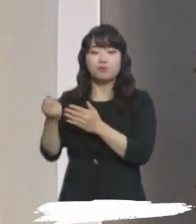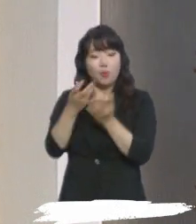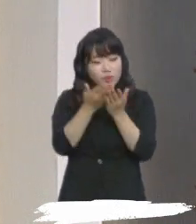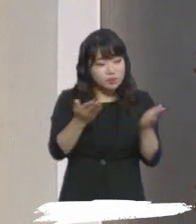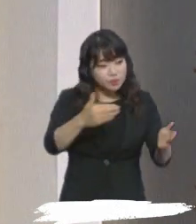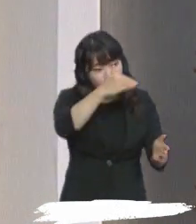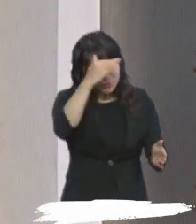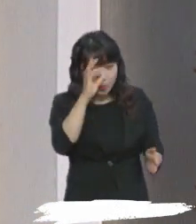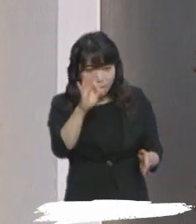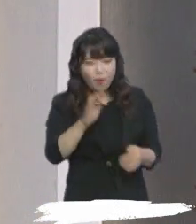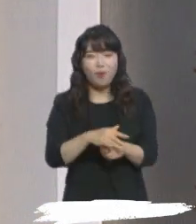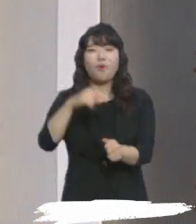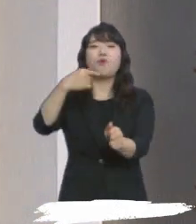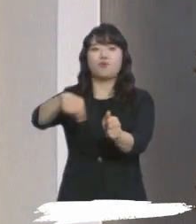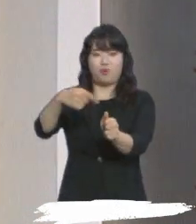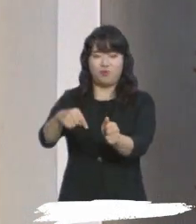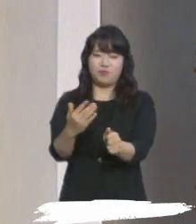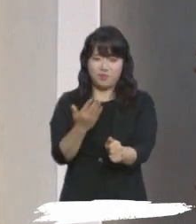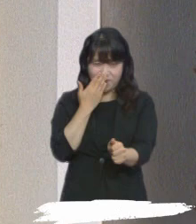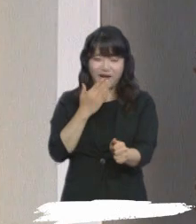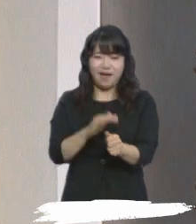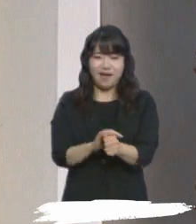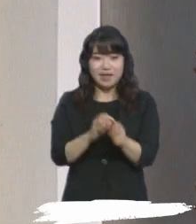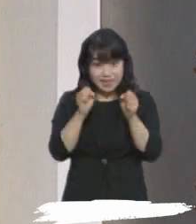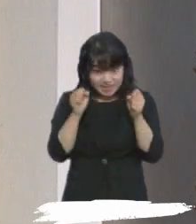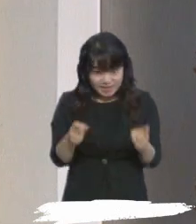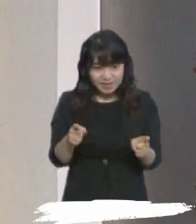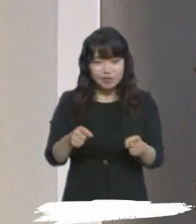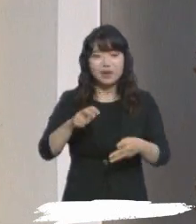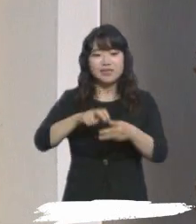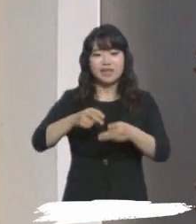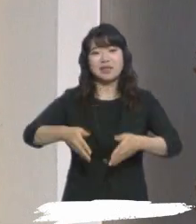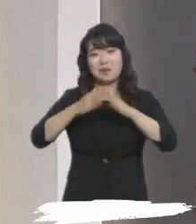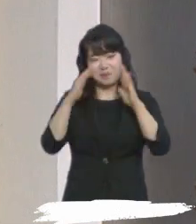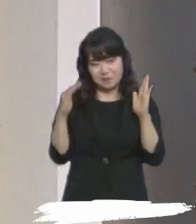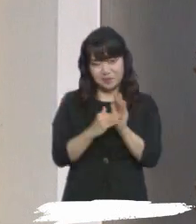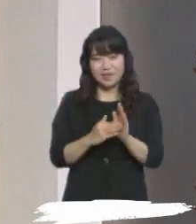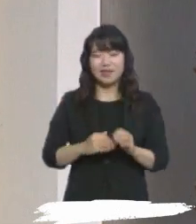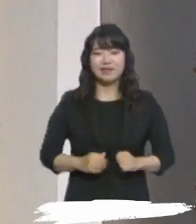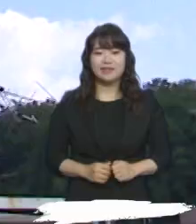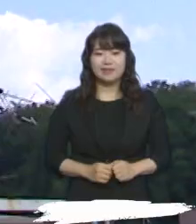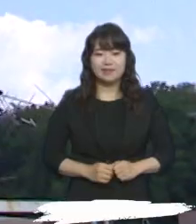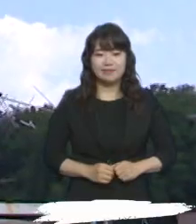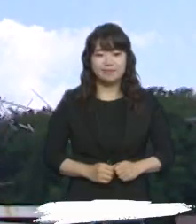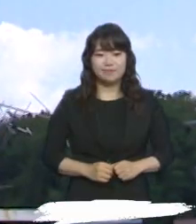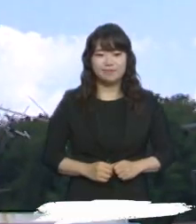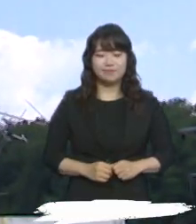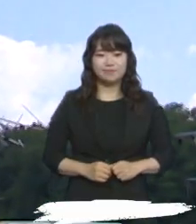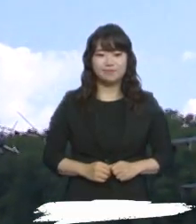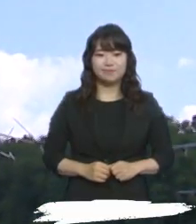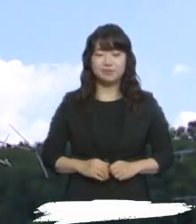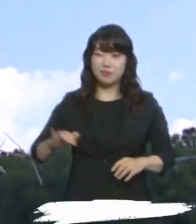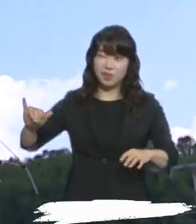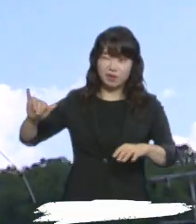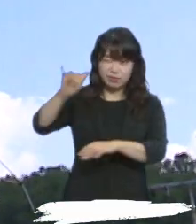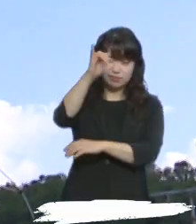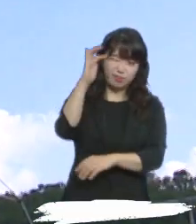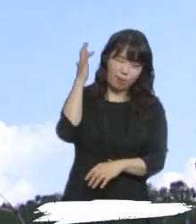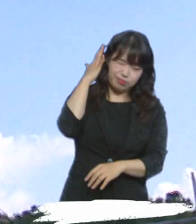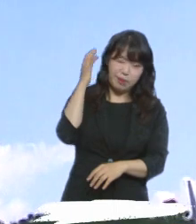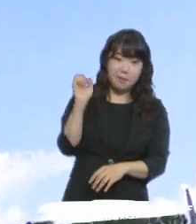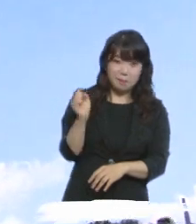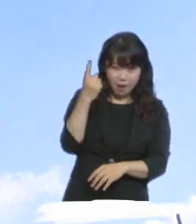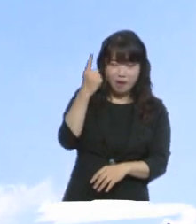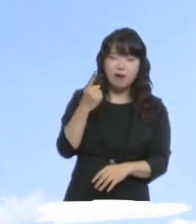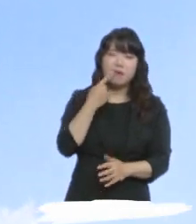전시하고 교육 공간으로 활용하고자 조성해서 운영하게 됩니다. 항공기 소음으로 고통받고